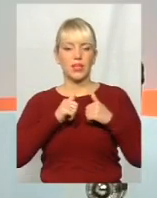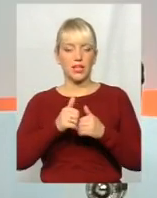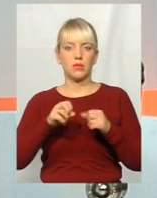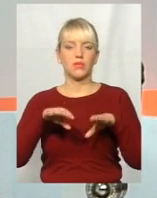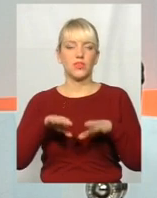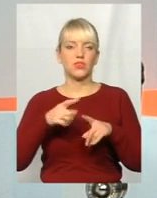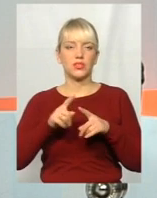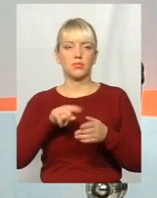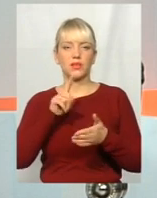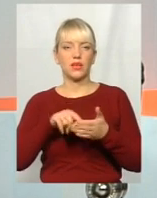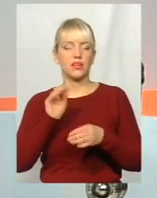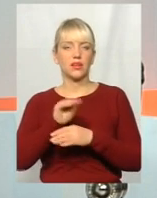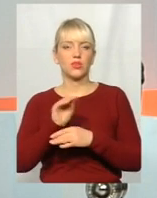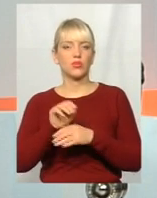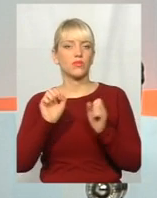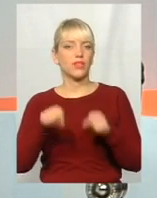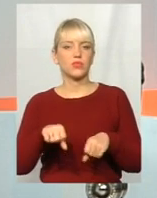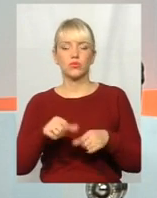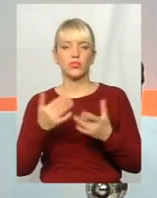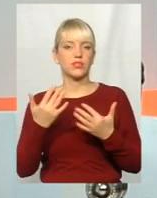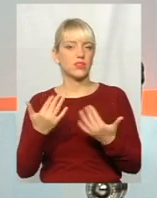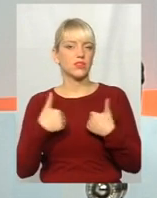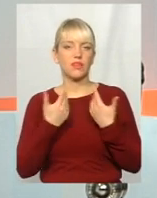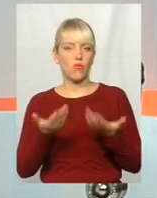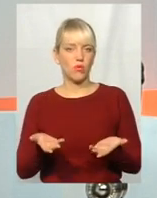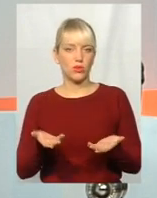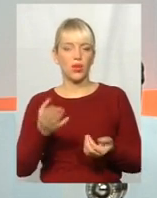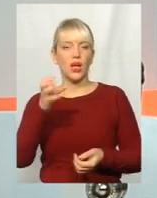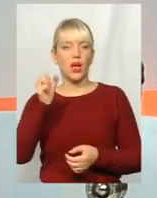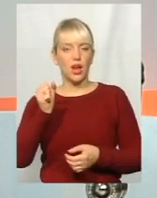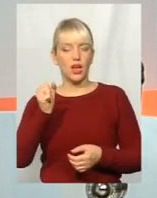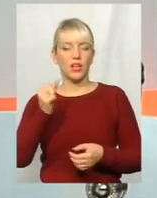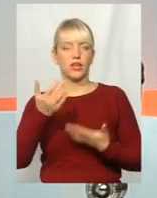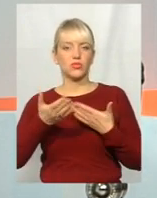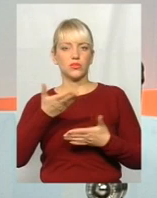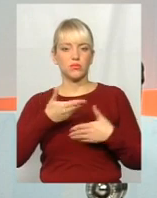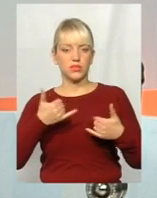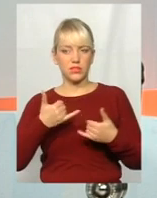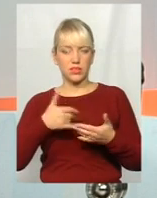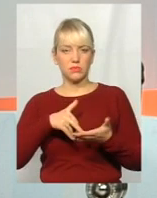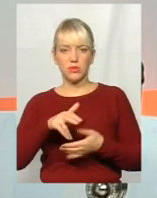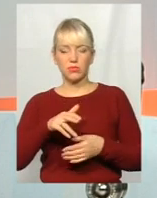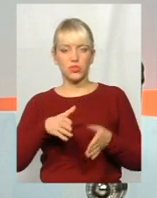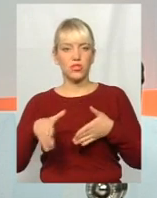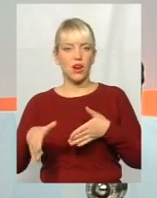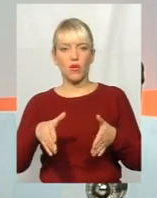питань. Критикувати ми можемо скільки завгодно. Якщо ми зараз не підемо шляхом